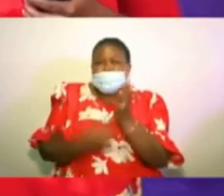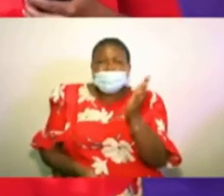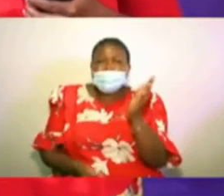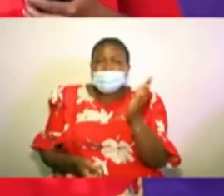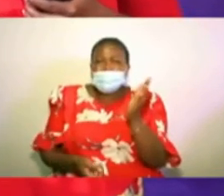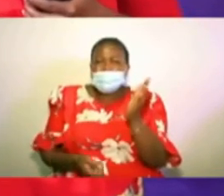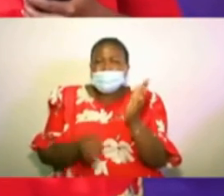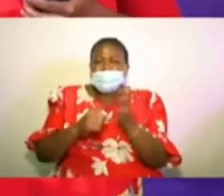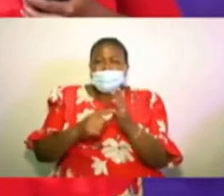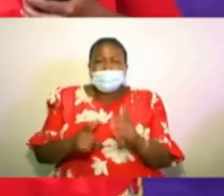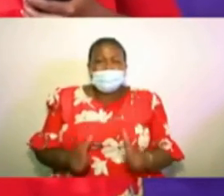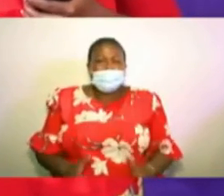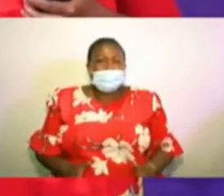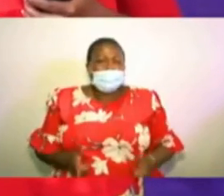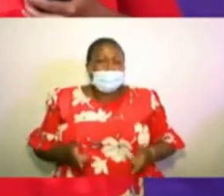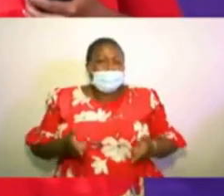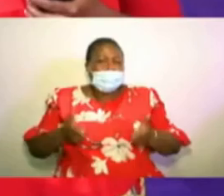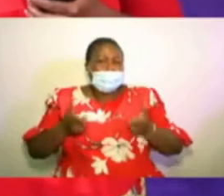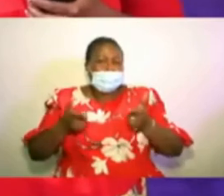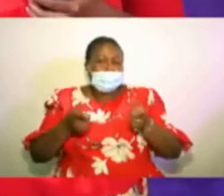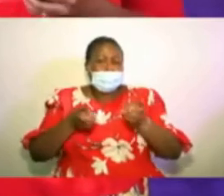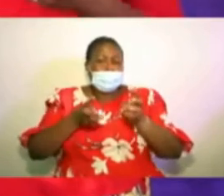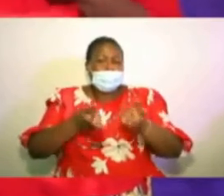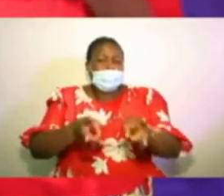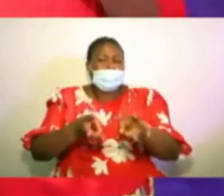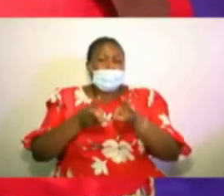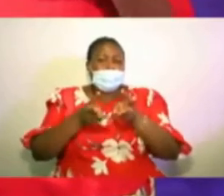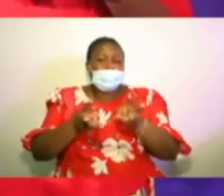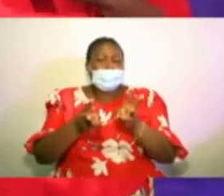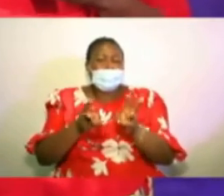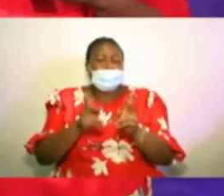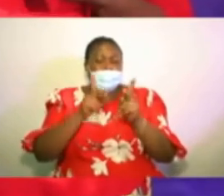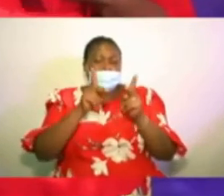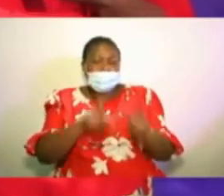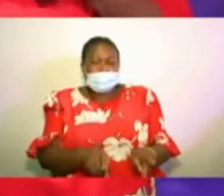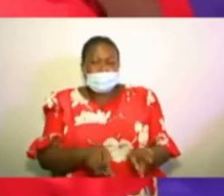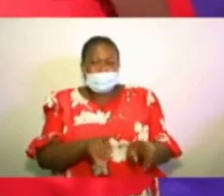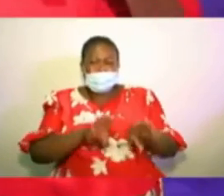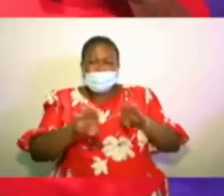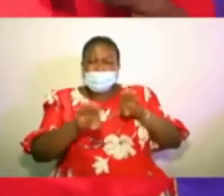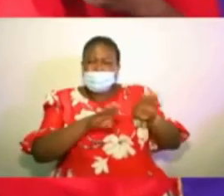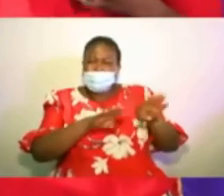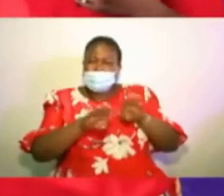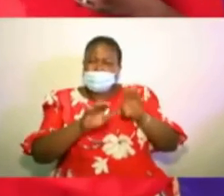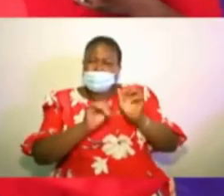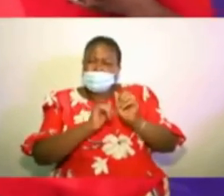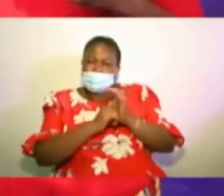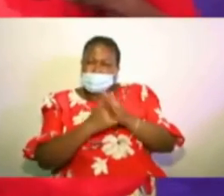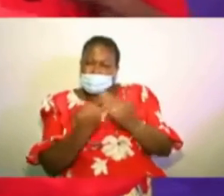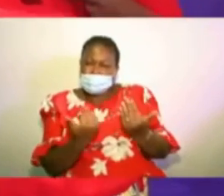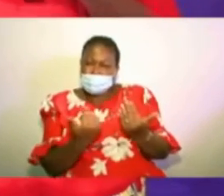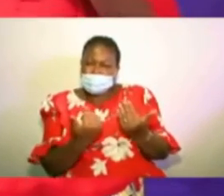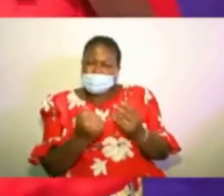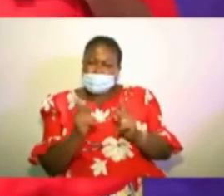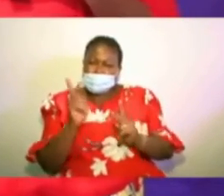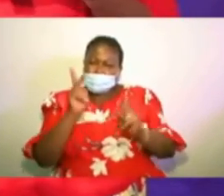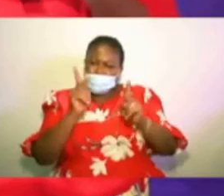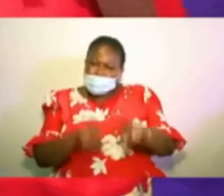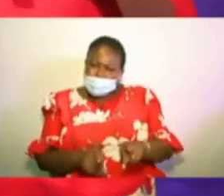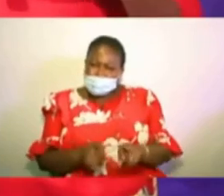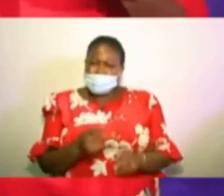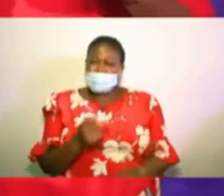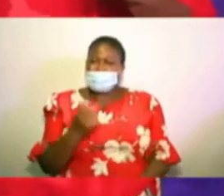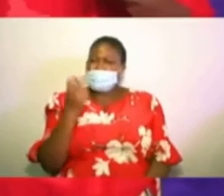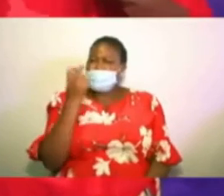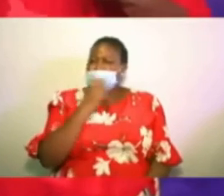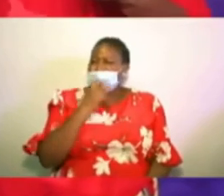way somebody speaks or behaves. Et donc quand on parle de l'animation, c'est le fait de rendre